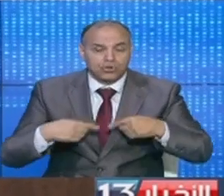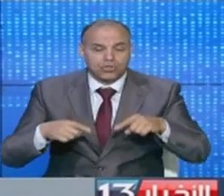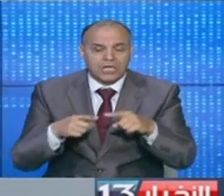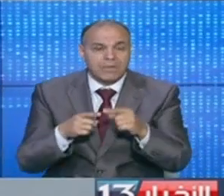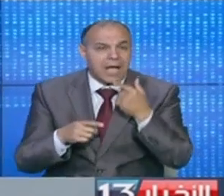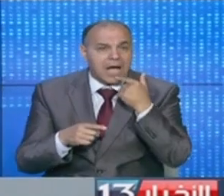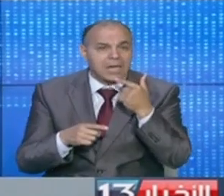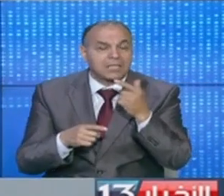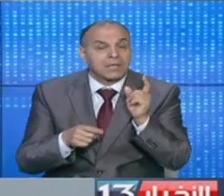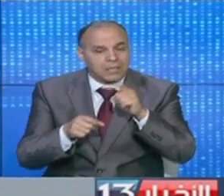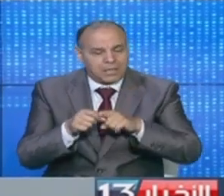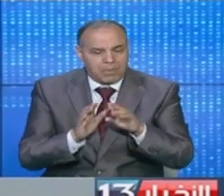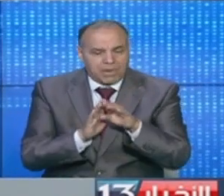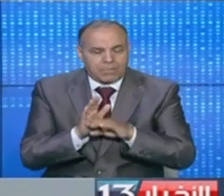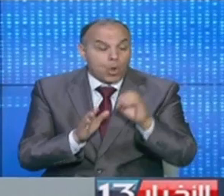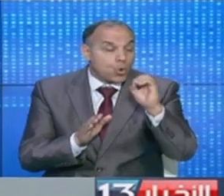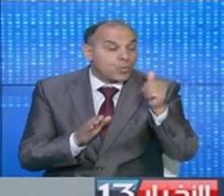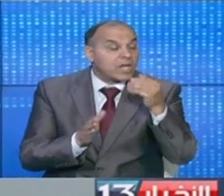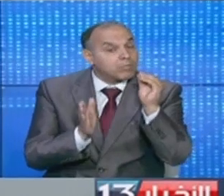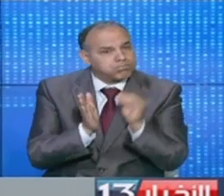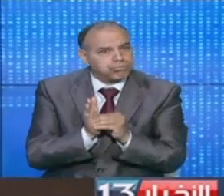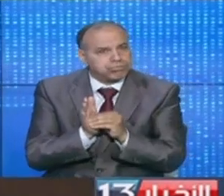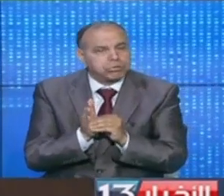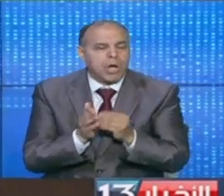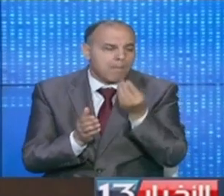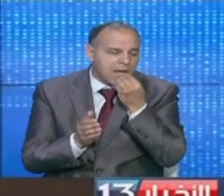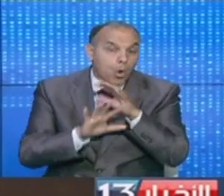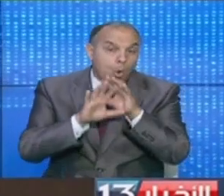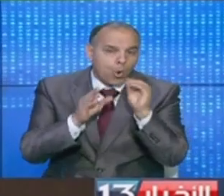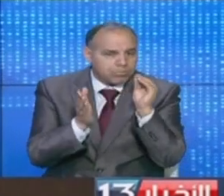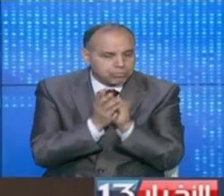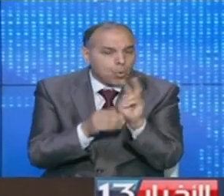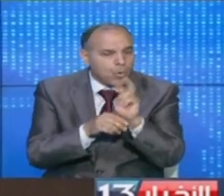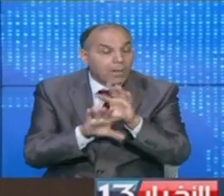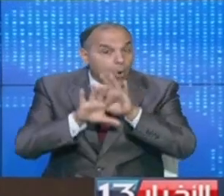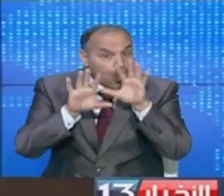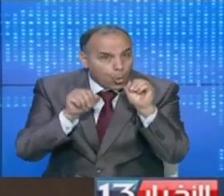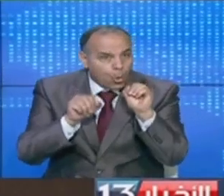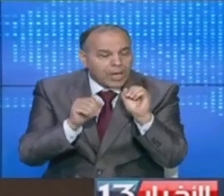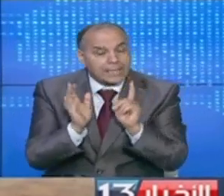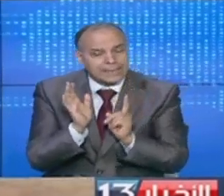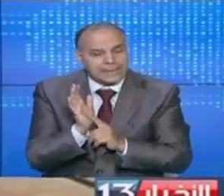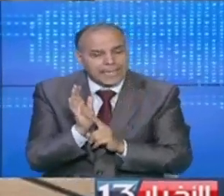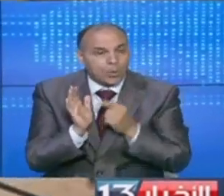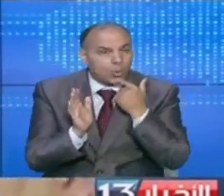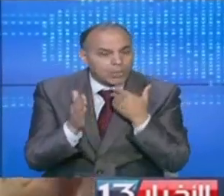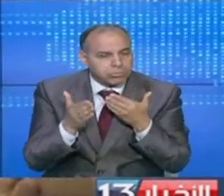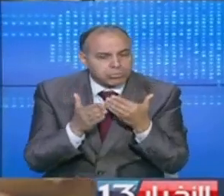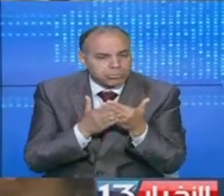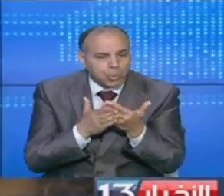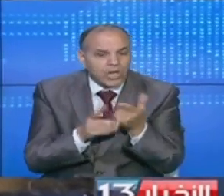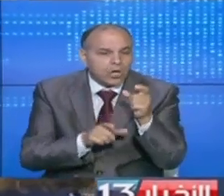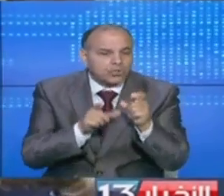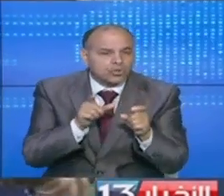ضروره الانخراط في منظومه الرقميه رحمه المواد المدعمه وضبطها ومراقبتها للتاكد من وصولها الى